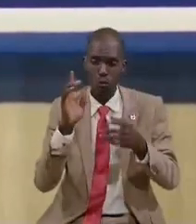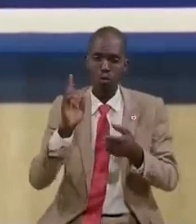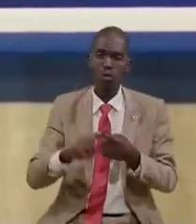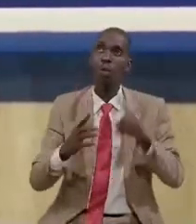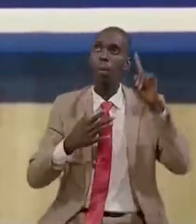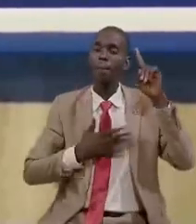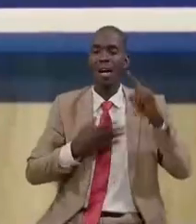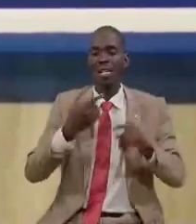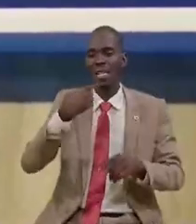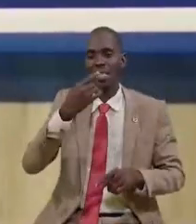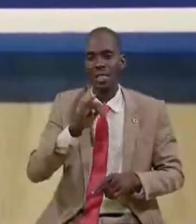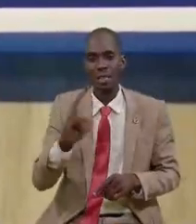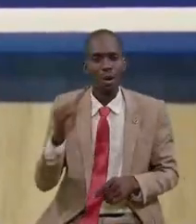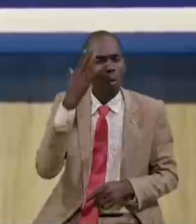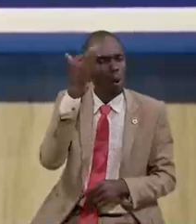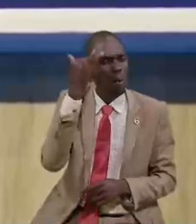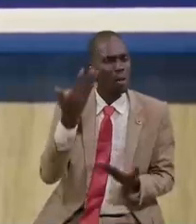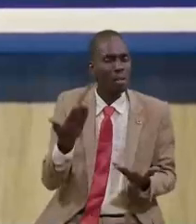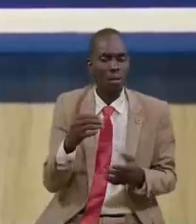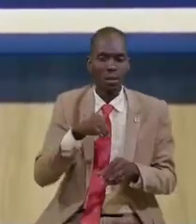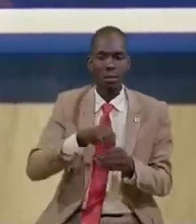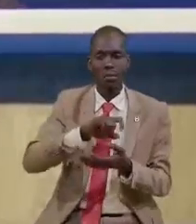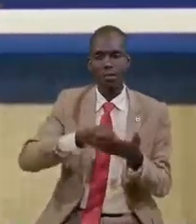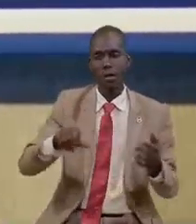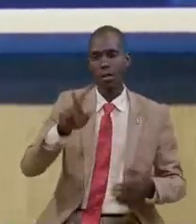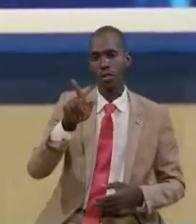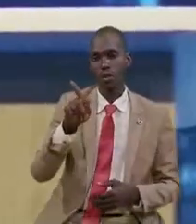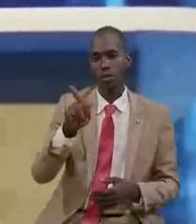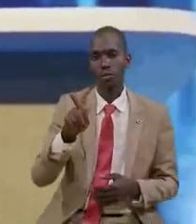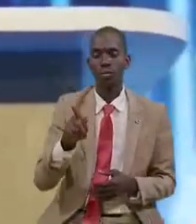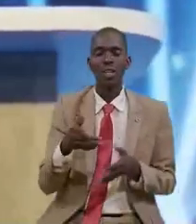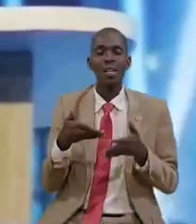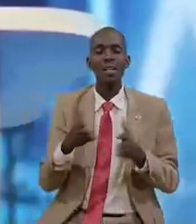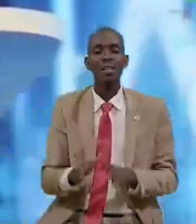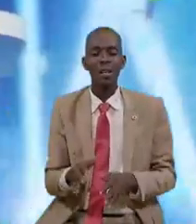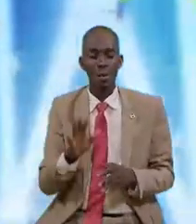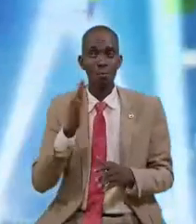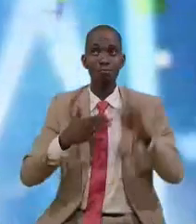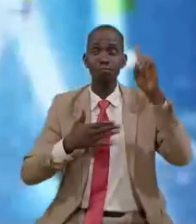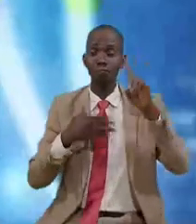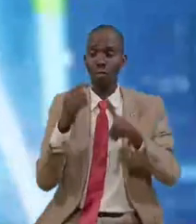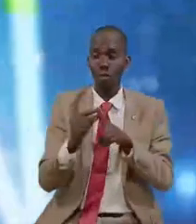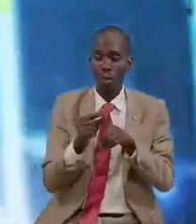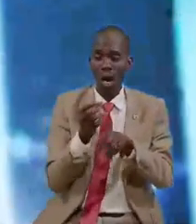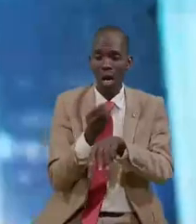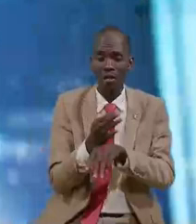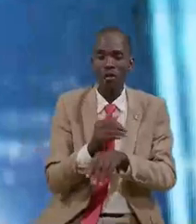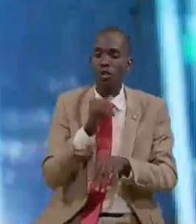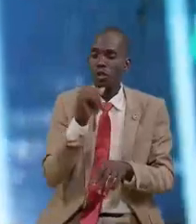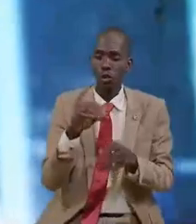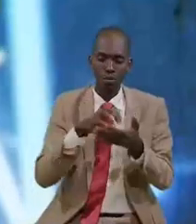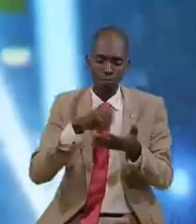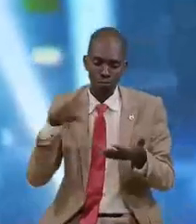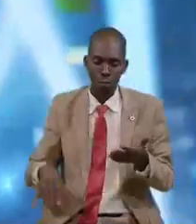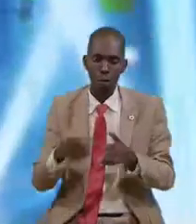Pourquoi? Verset 21, « Qu'ils ne s'éloignent pas de tes yeux,